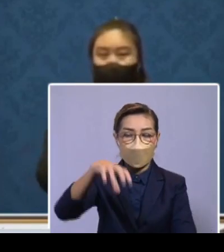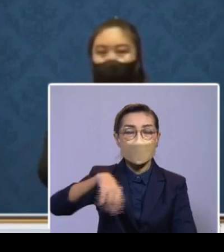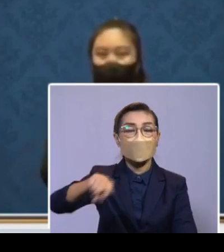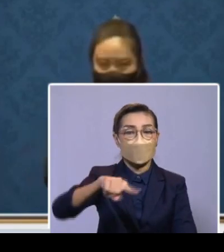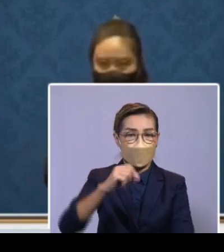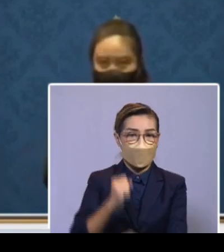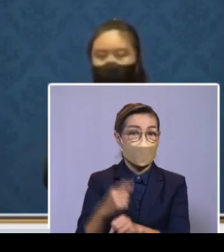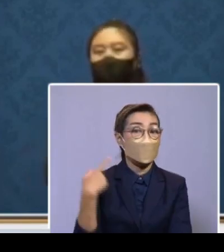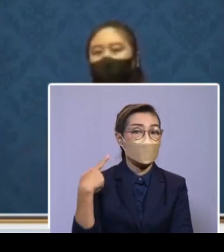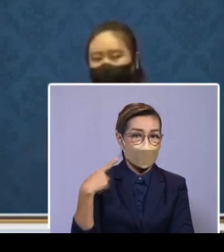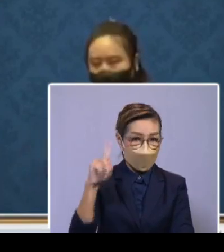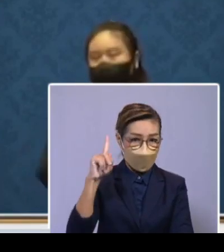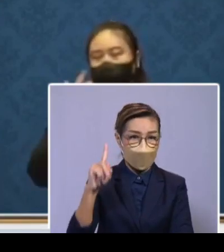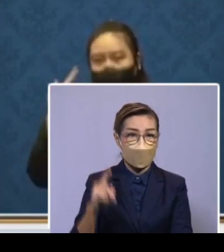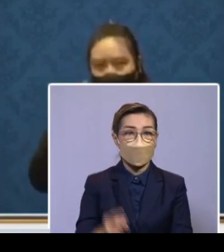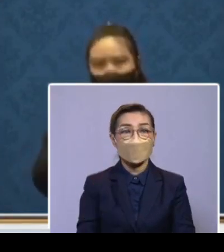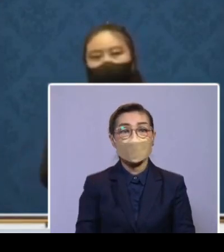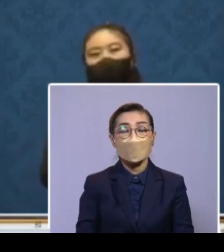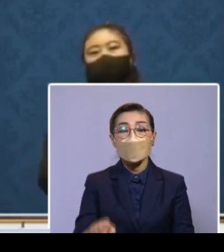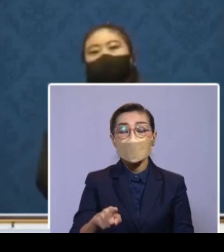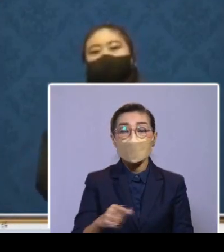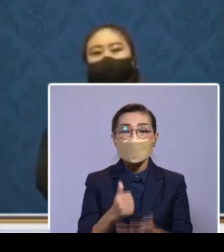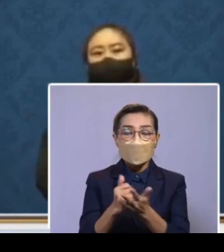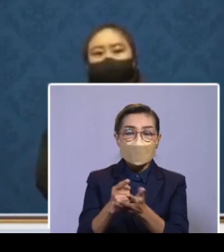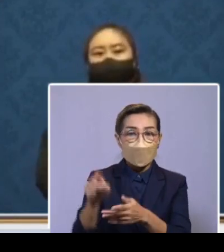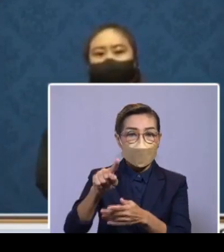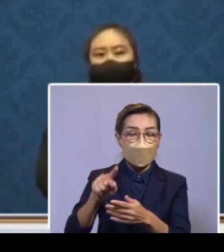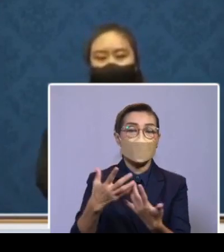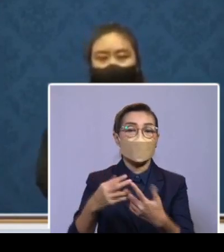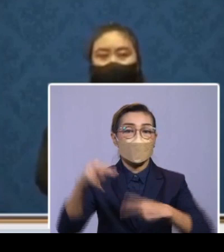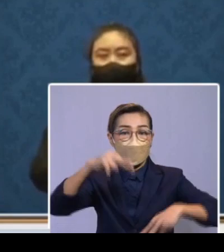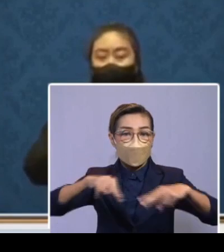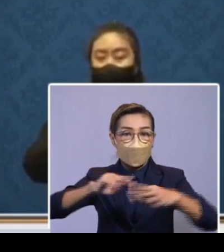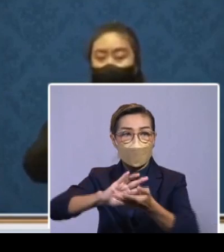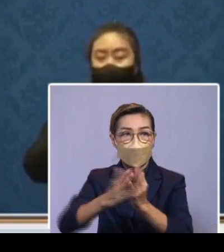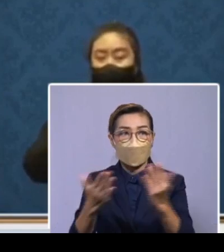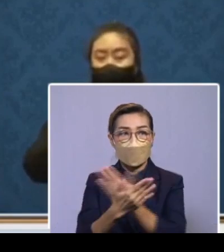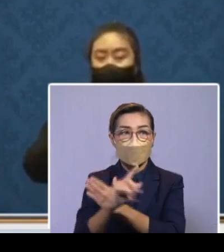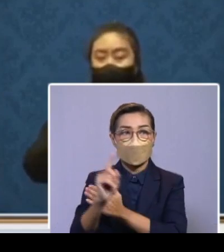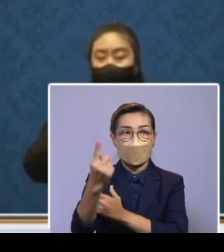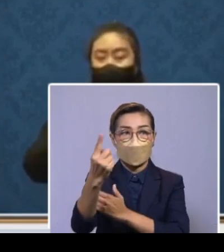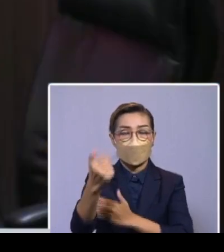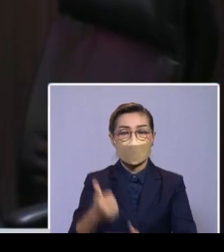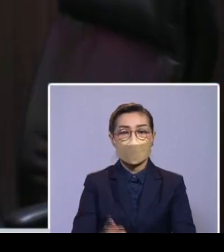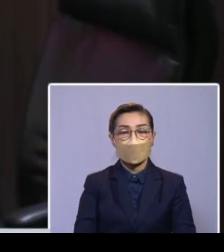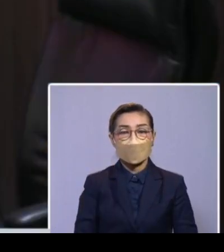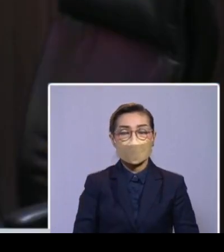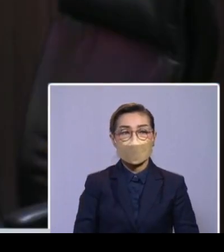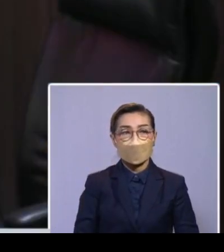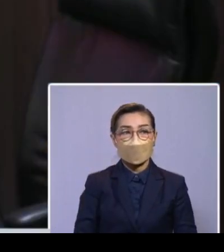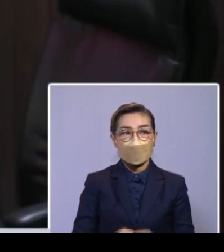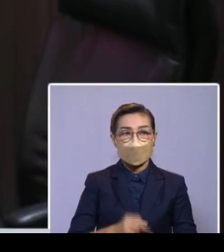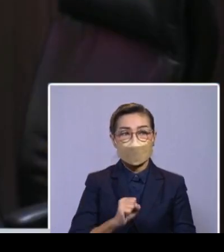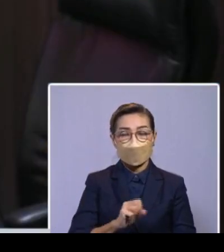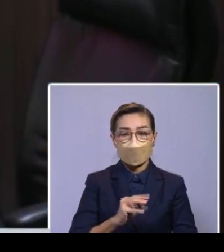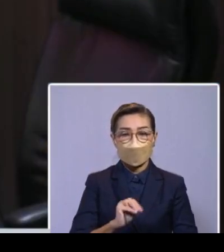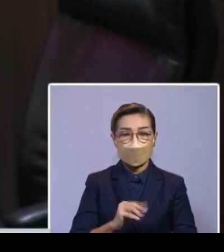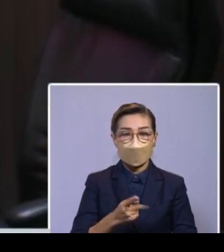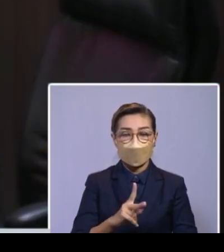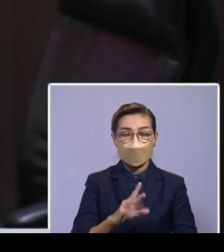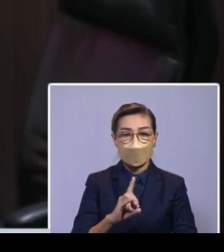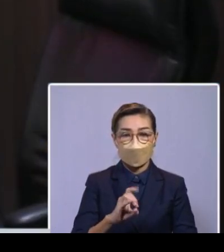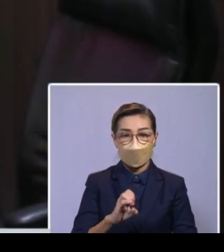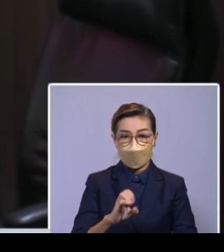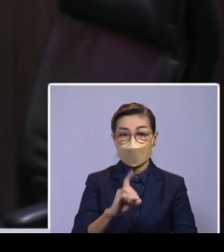ชน์สามารถที่จะเปลี่ยนแปลงการปกครองได้ ขณะที่นายสมคิดเชื้อคงส.ส.เพื่อไทยอภิปร